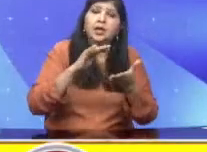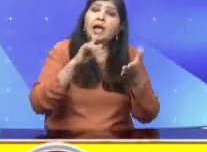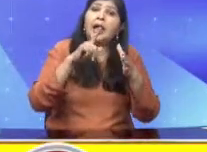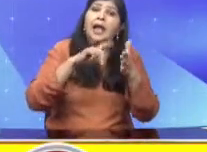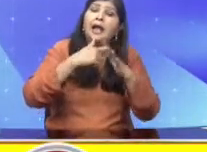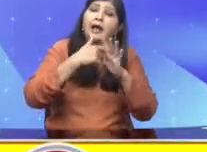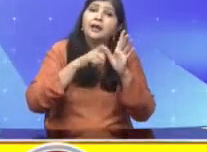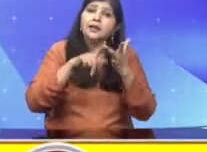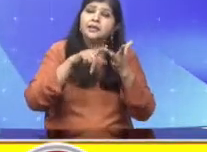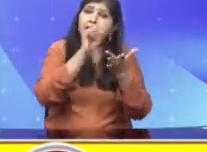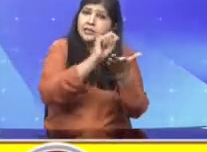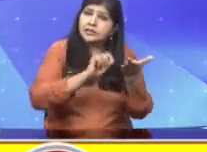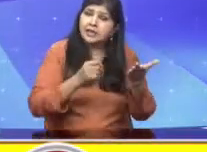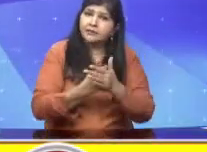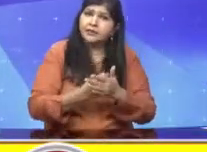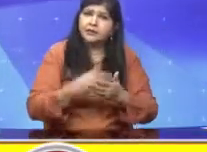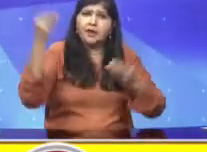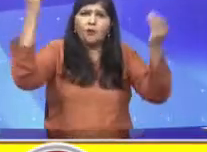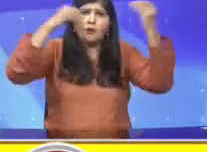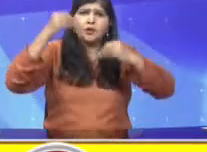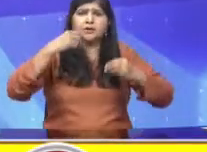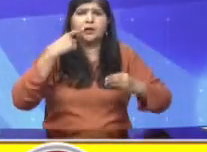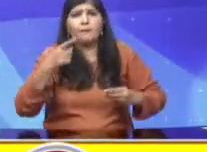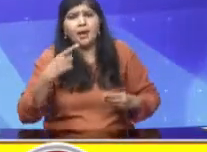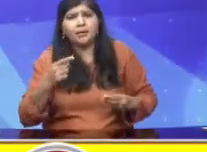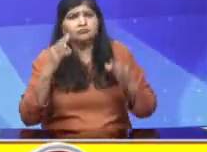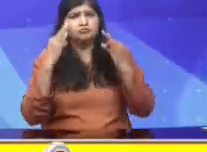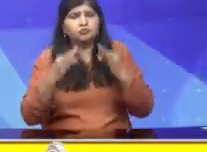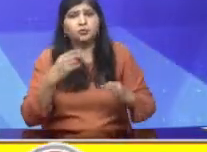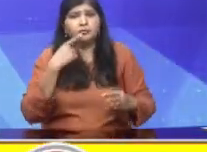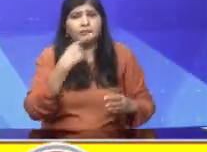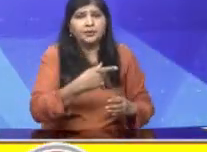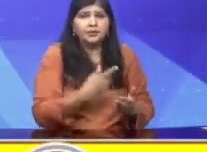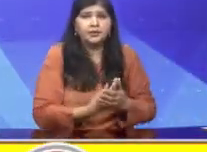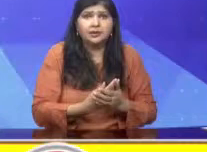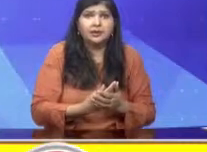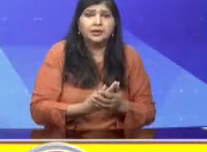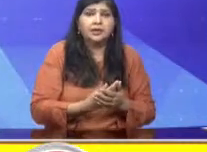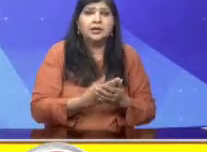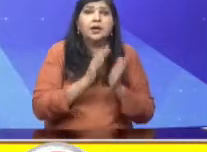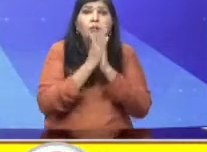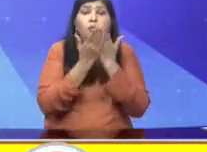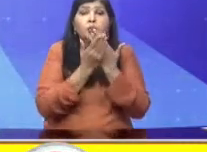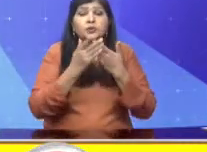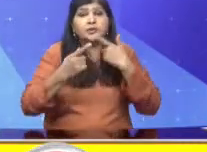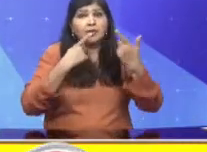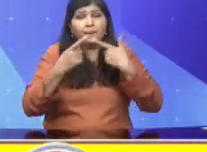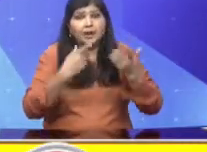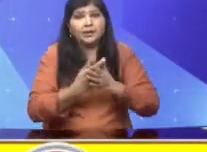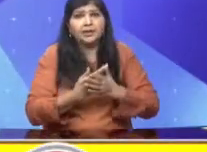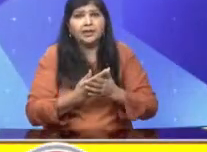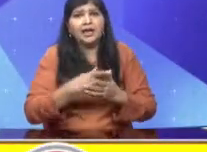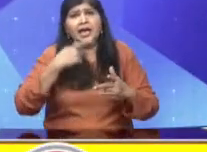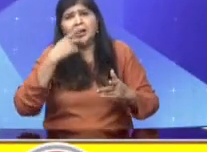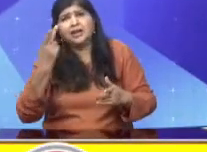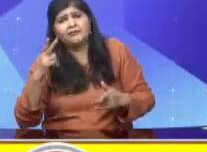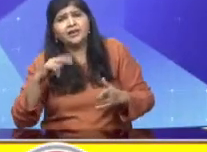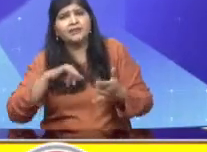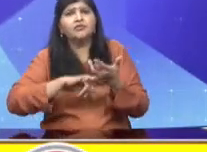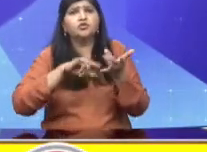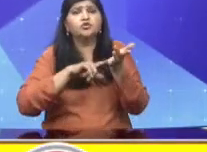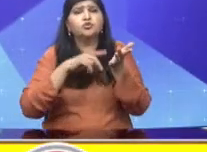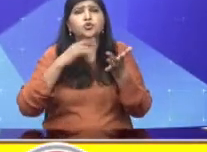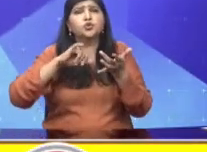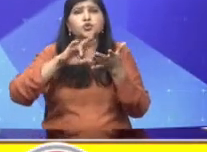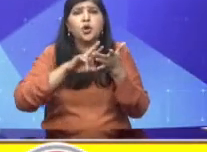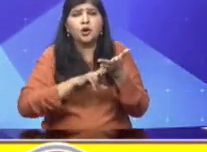कालिदास ने वर्षा को लेकर बहुती सुन्दर वर्णन किया है साहित्य प्रेमियों के बीच ये कविताएं आज भी